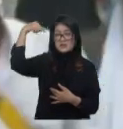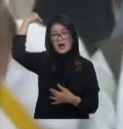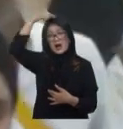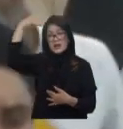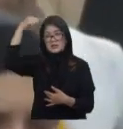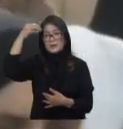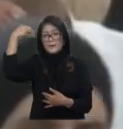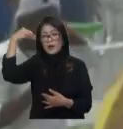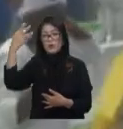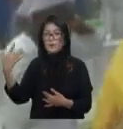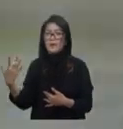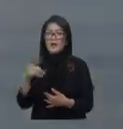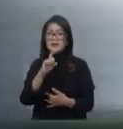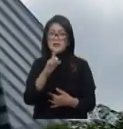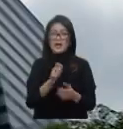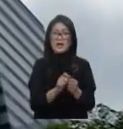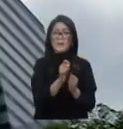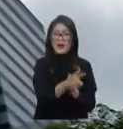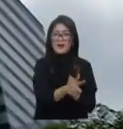dengan adanya kenaikan ini.